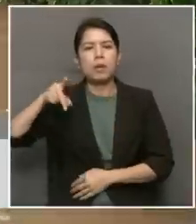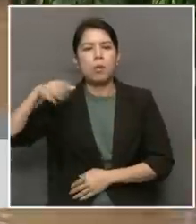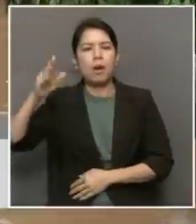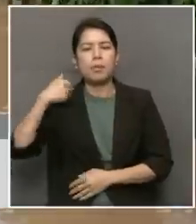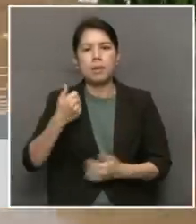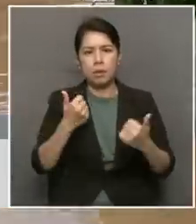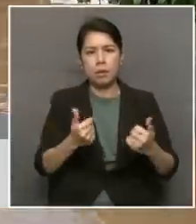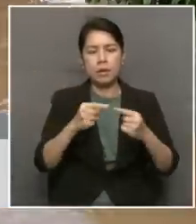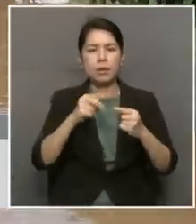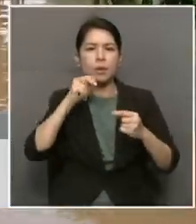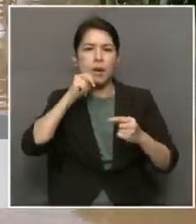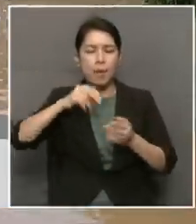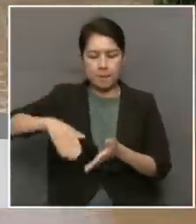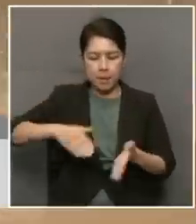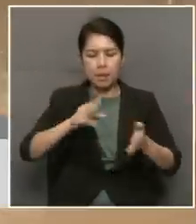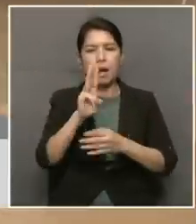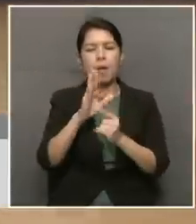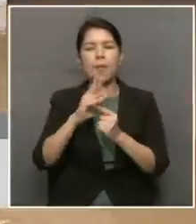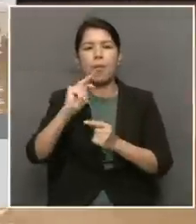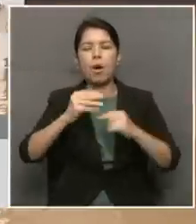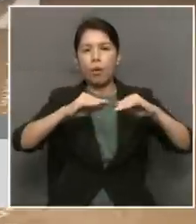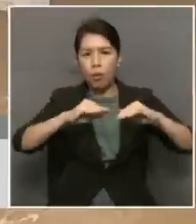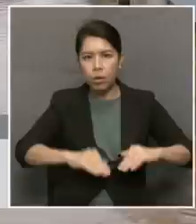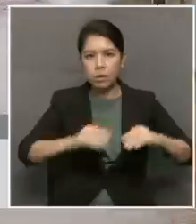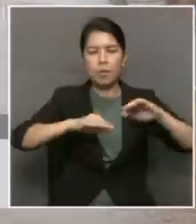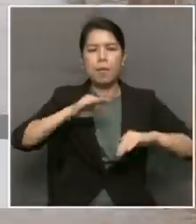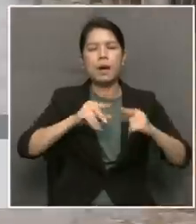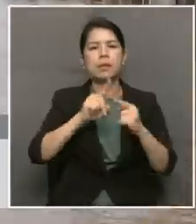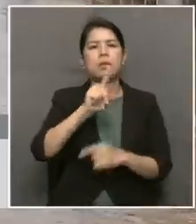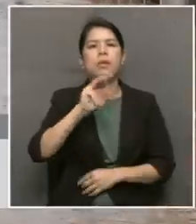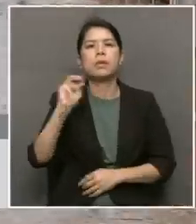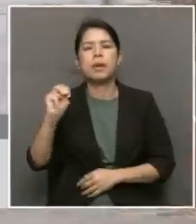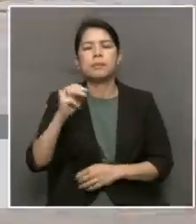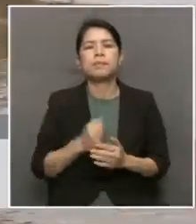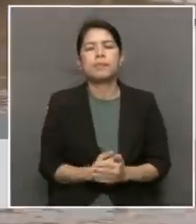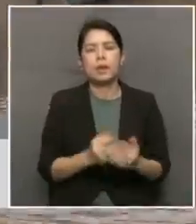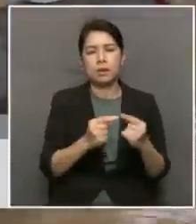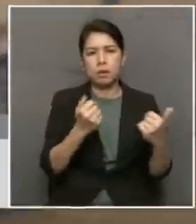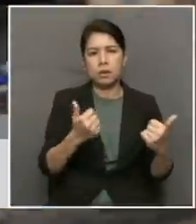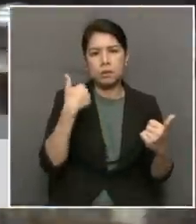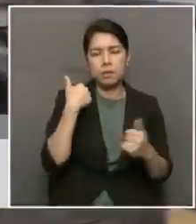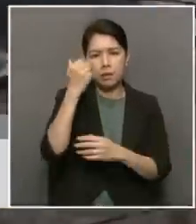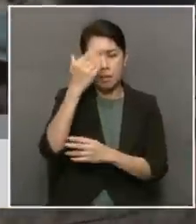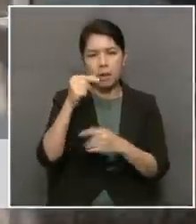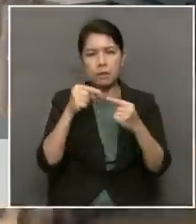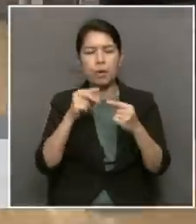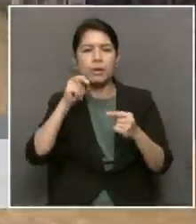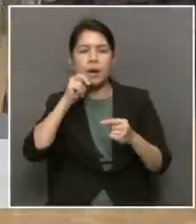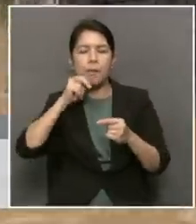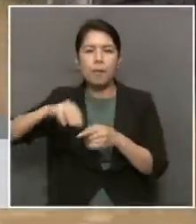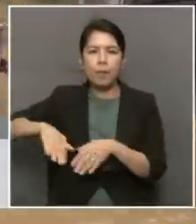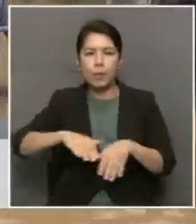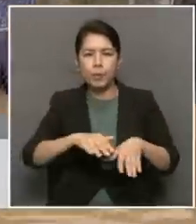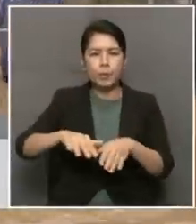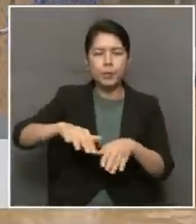ลดลงไปอยู่ต่ำกว่าตลิ่งประมาณ 1เมตหลายพื้นที่สถานการณ์เริ่มคลี่คลายเนื่องจากมวลน้ำก้อนใหญ่ทั้งหมดไหลลงไปยังจังหวัด